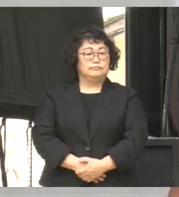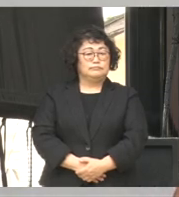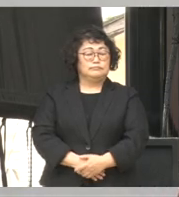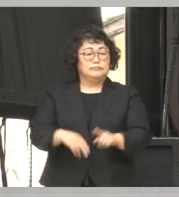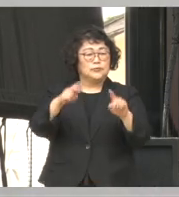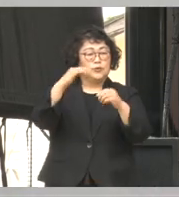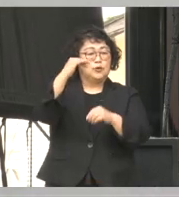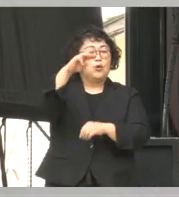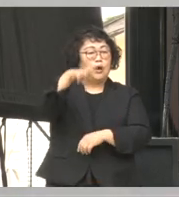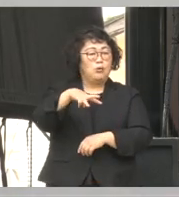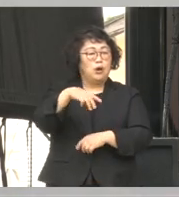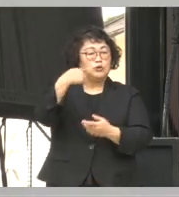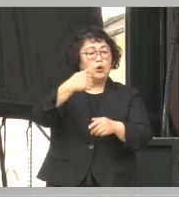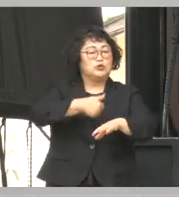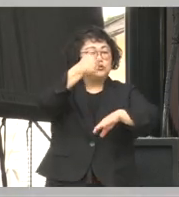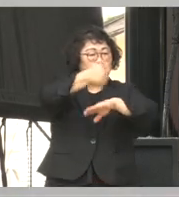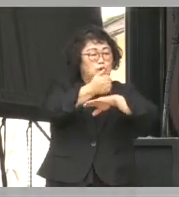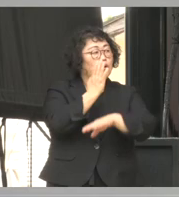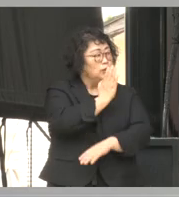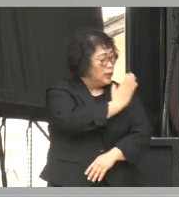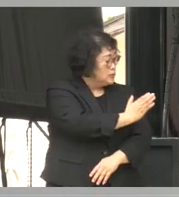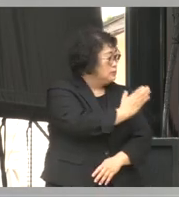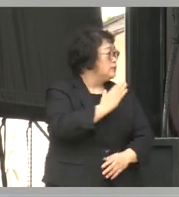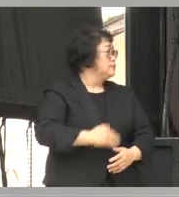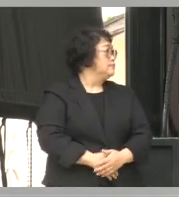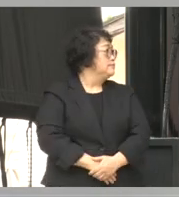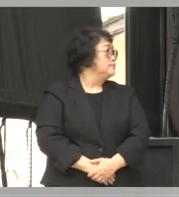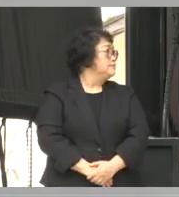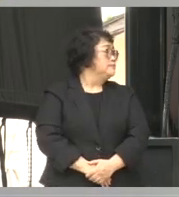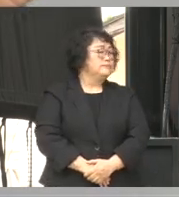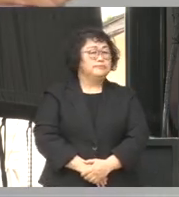小川教育長お願いいたします。